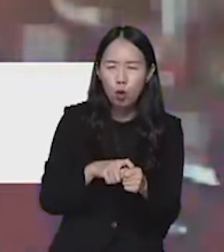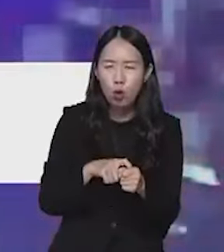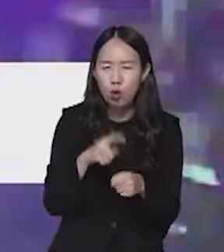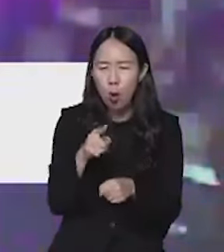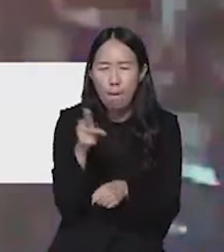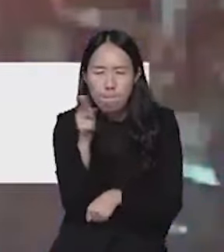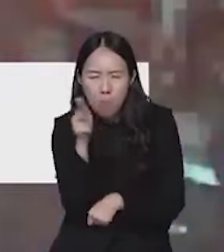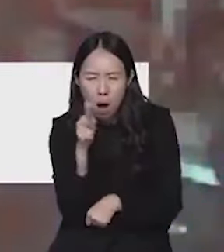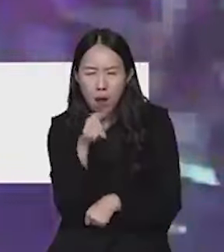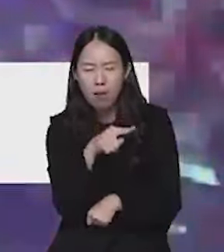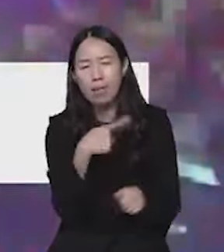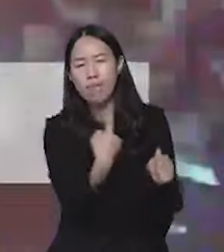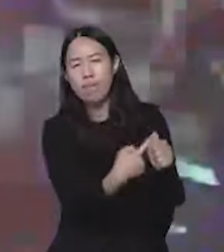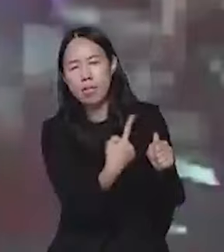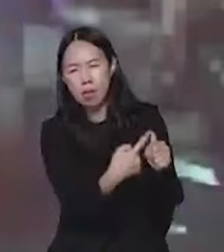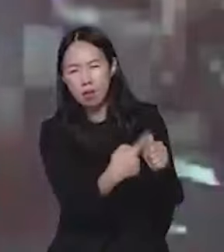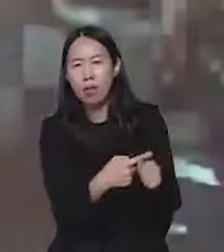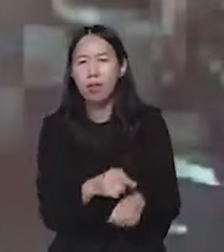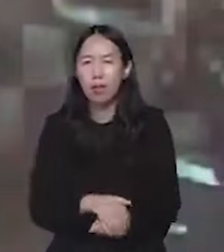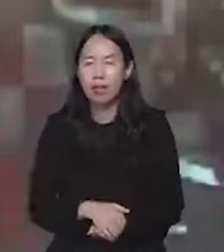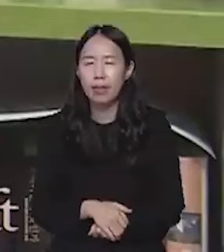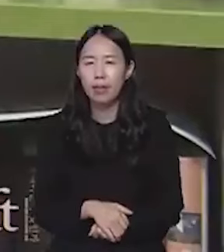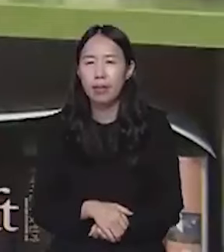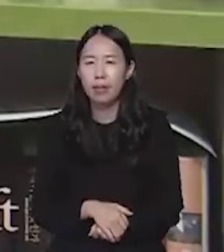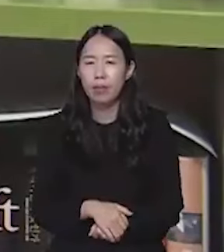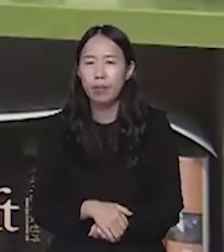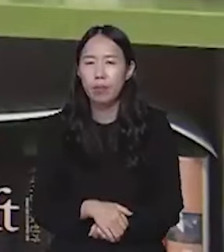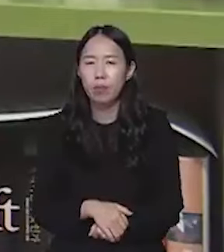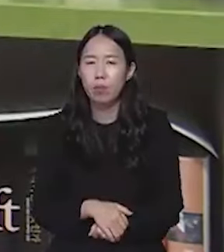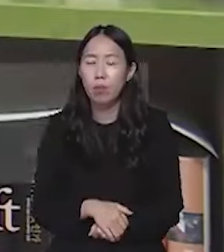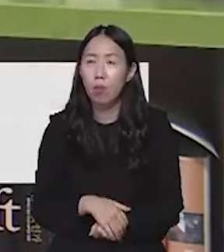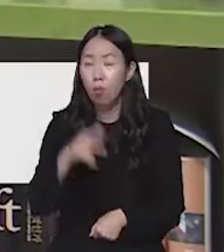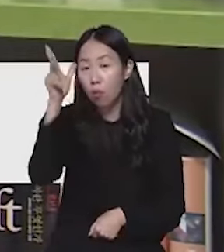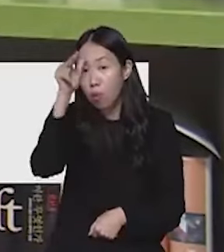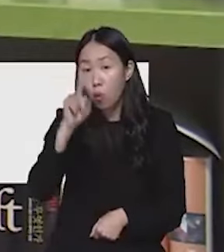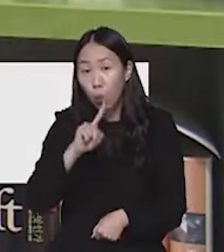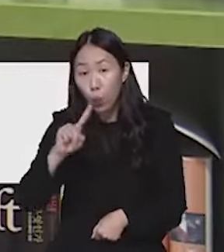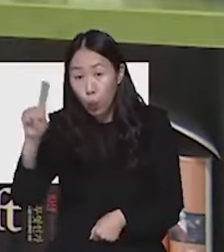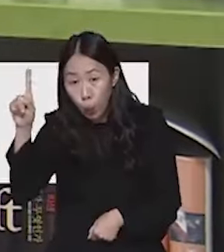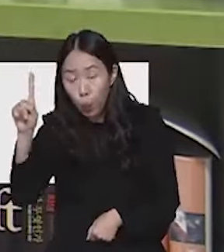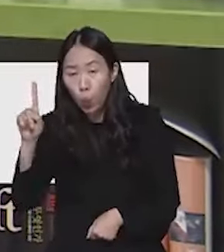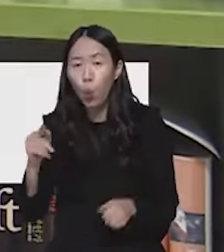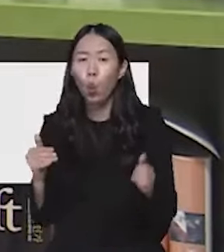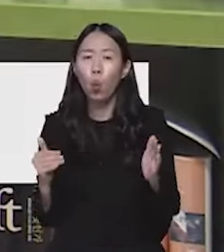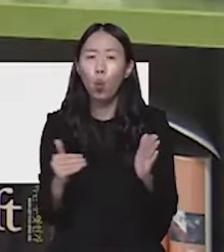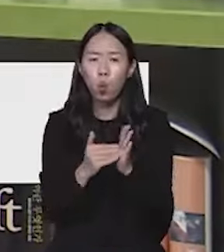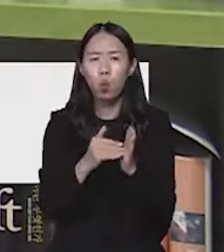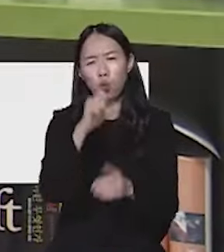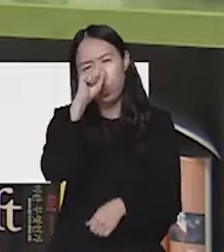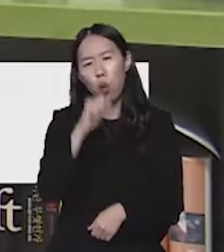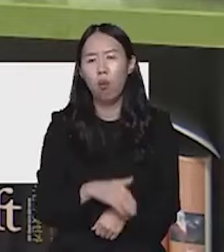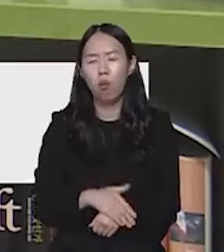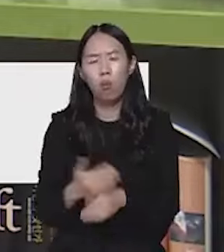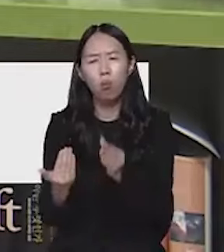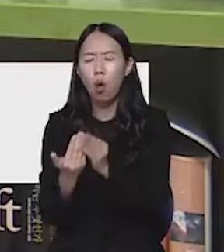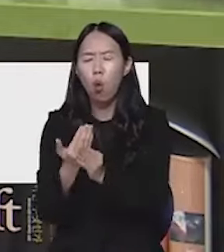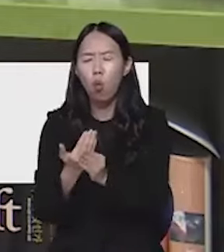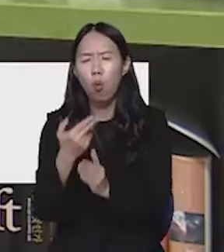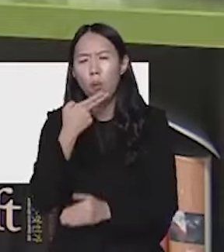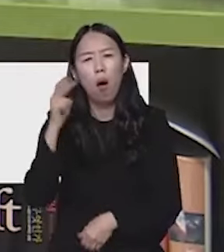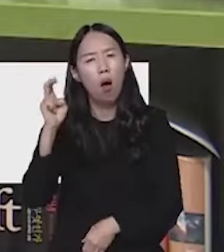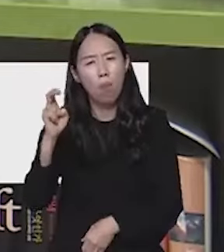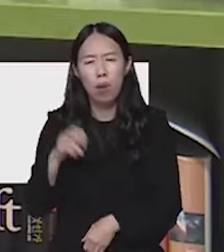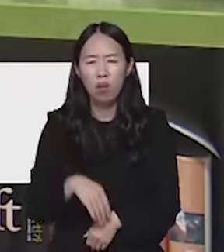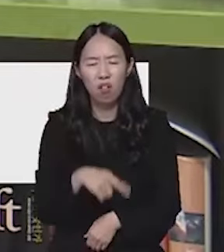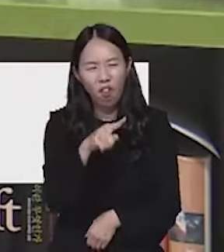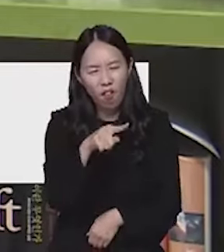것 아니냐는 비판이 나옵니다. 일반 신고에서 끝났으면 사고가 났을 리가 없잖아요. 지금 의도에 지금 잠재되어